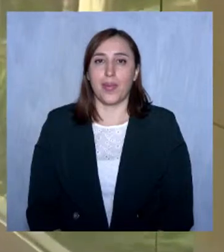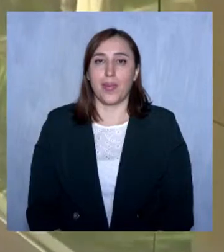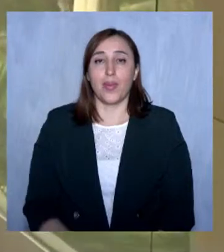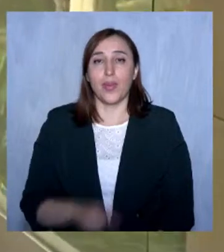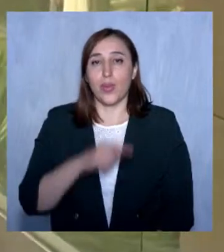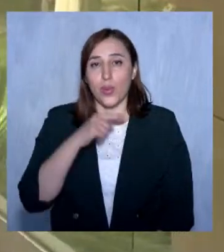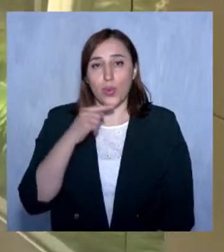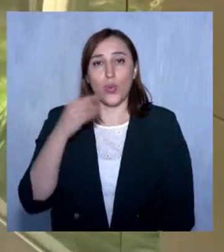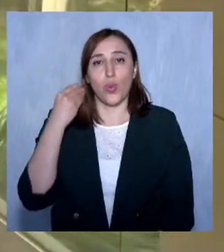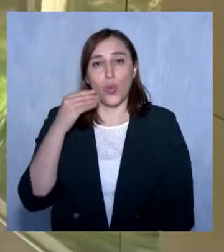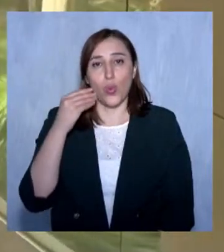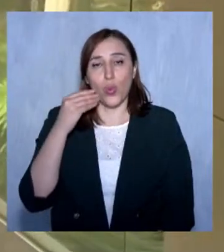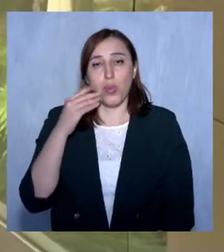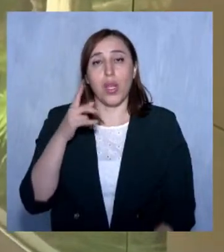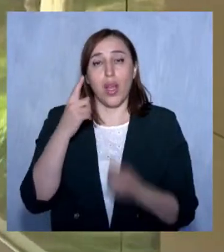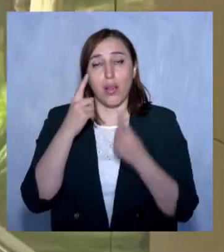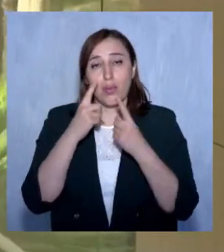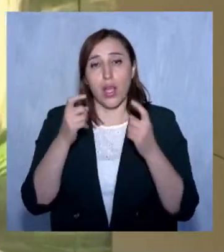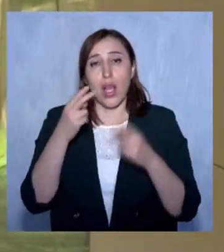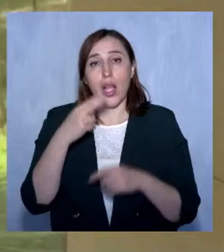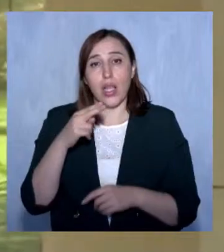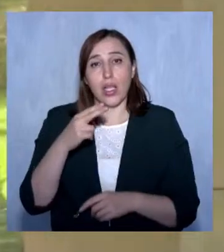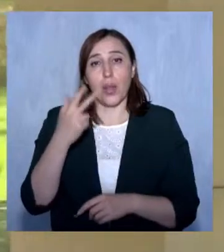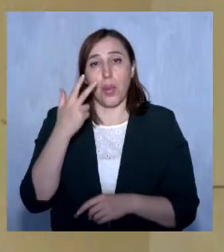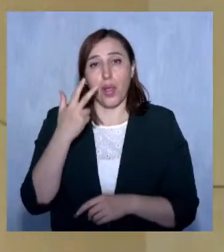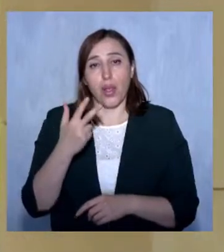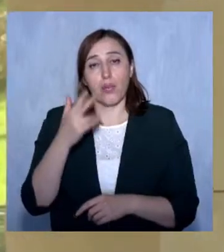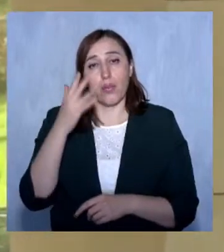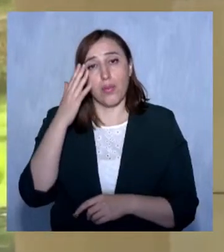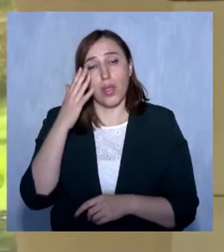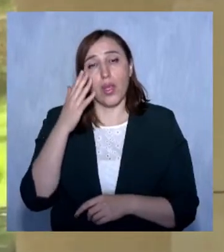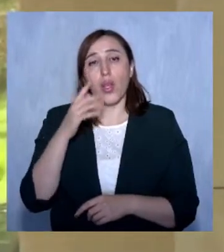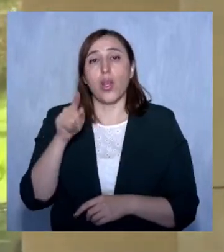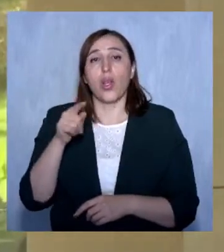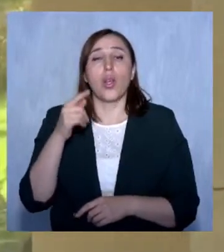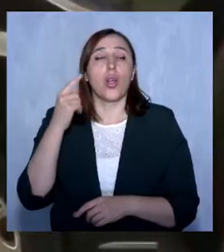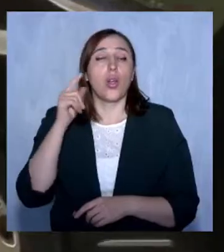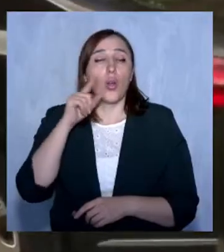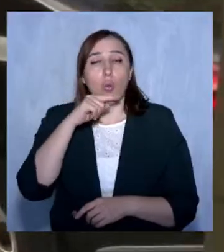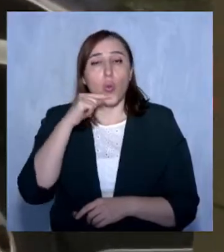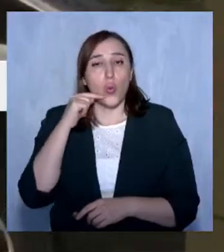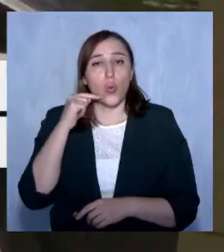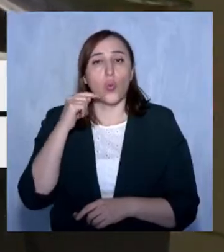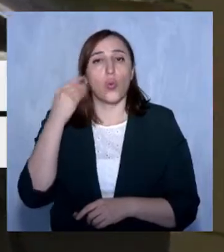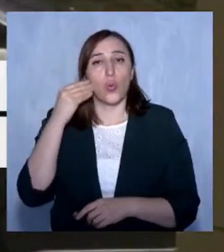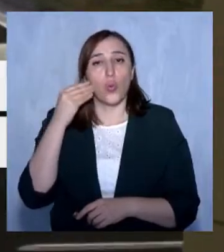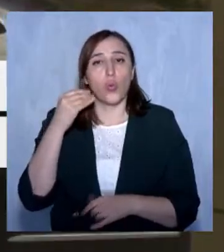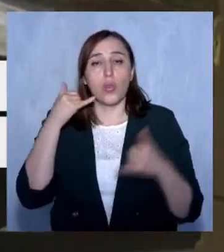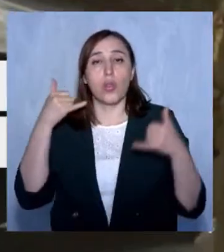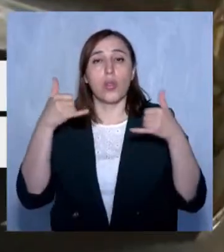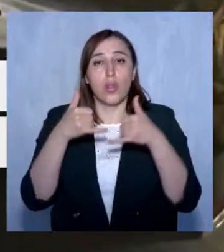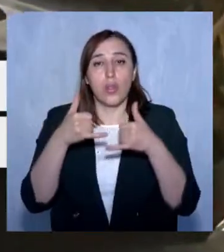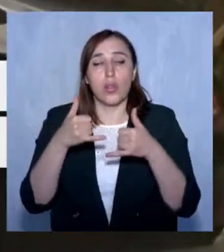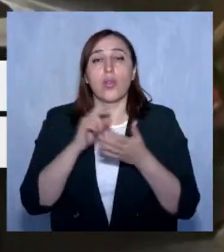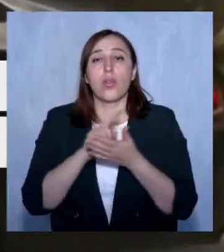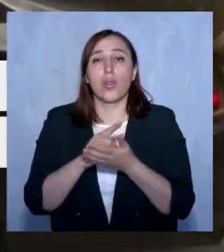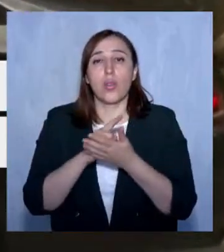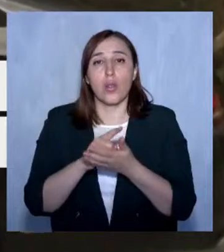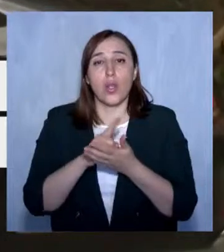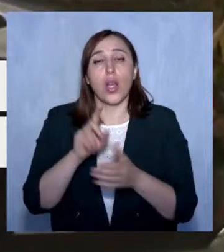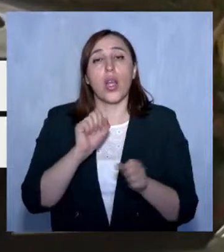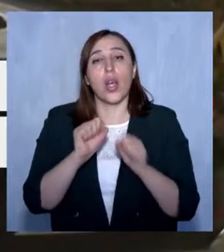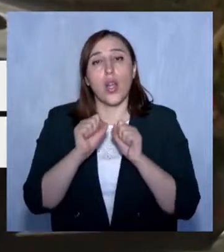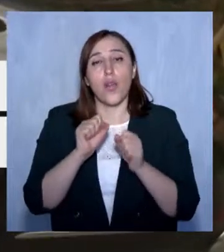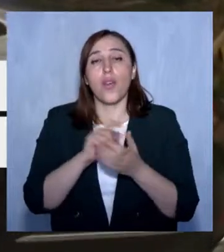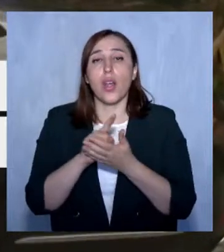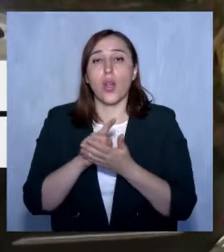Հուսաստան ու թուրկյան ազդարարում են դեկտեմբերի երեքի նախատեսված պուտին արդողան հերախոսը զրույցի մասին, որի ընթացքում երկու առաջնորդները